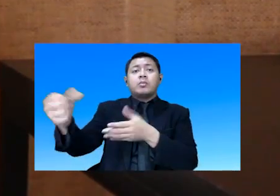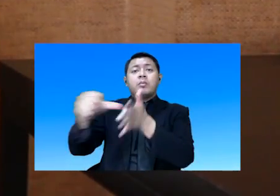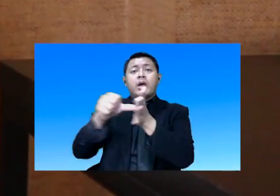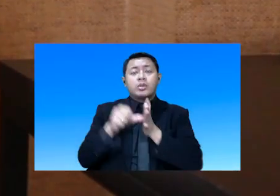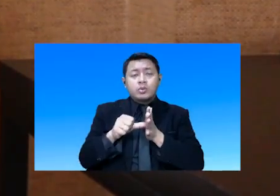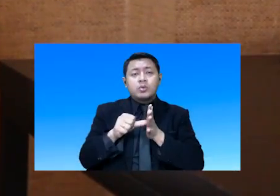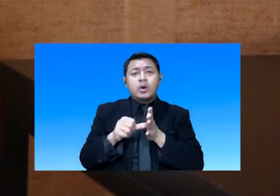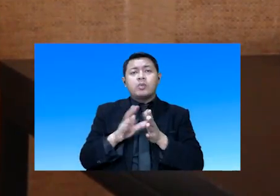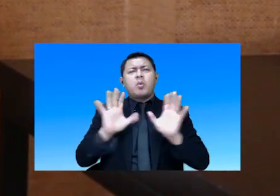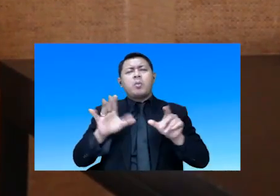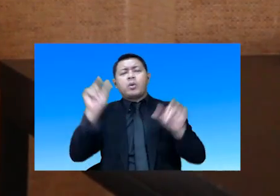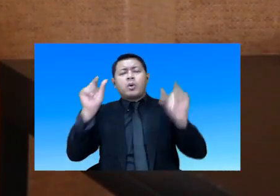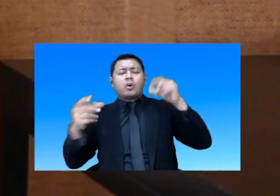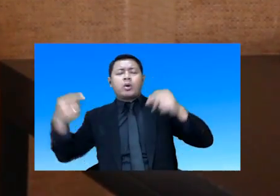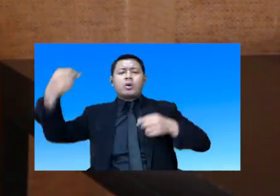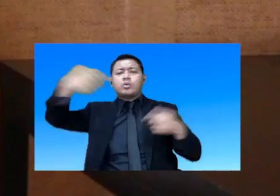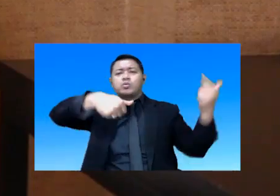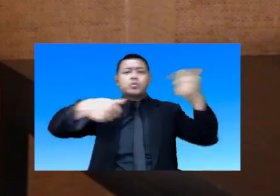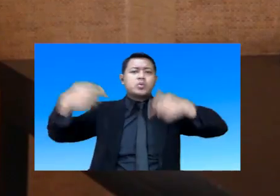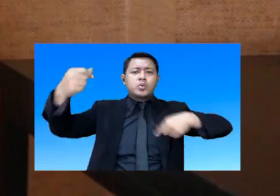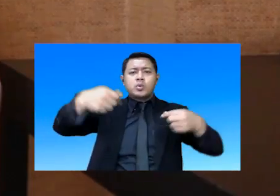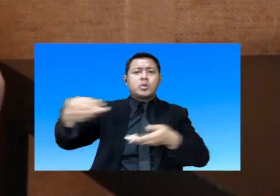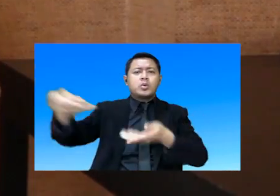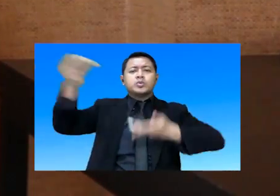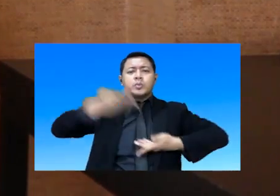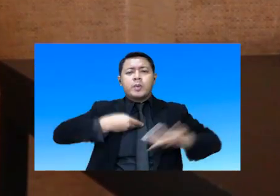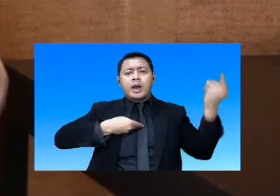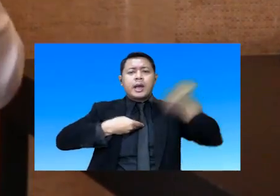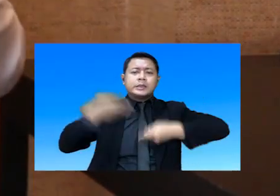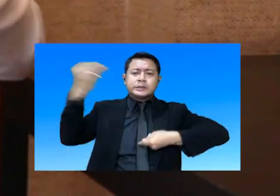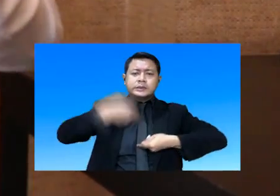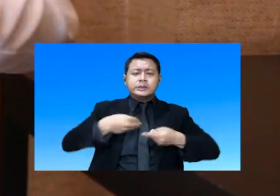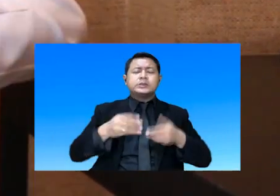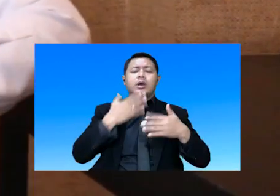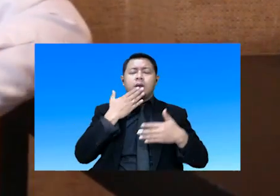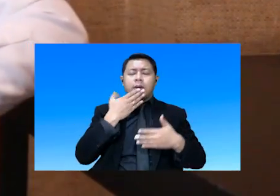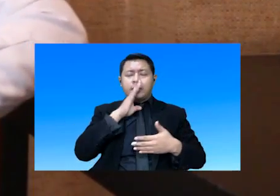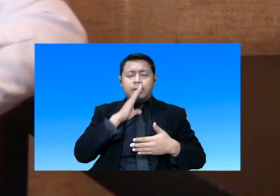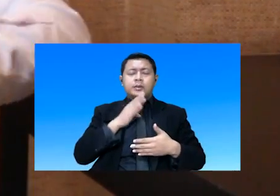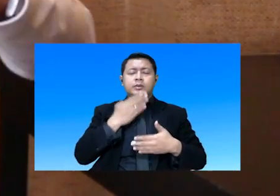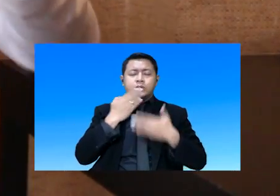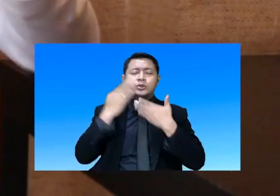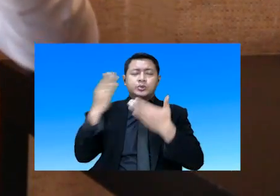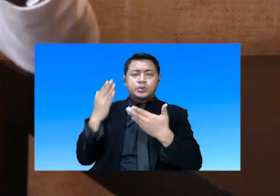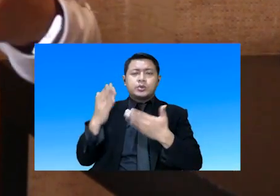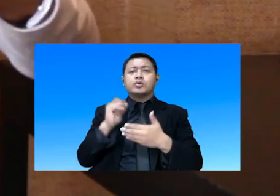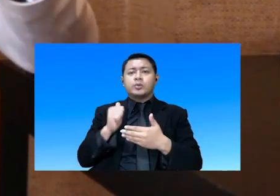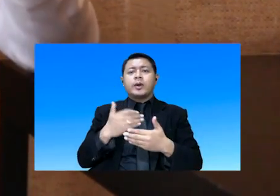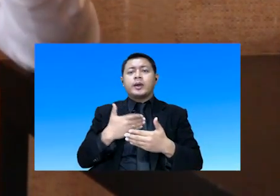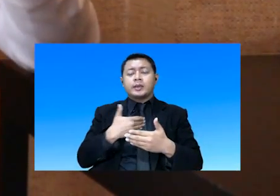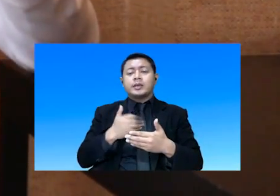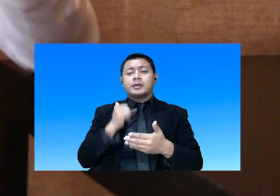APD ataupun juga materi ya untuk rumah sakit, sehingga bisa tetap berjalan, bisa tetap melayani teman-teman kita yang sedang terpapar